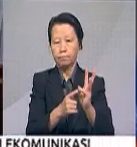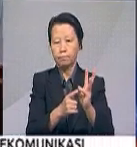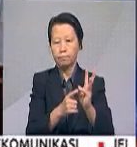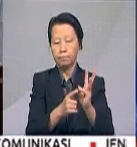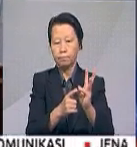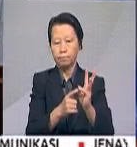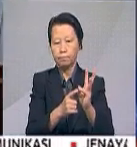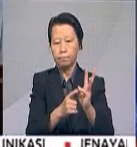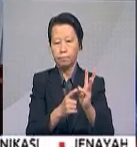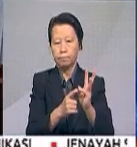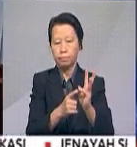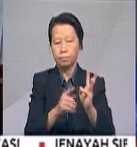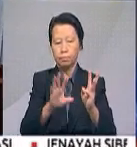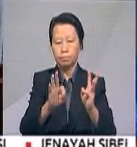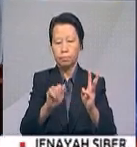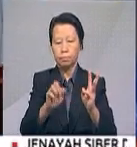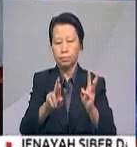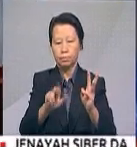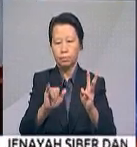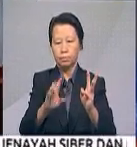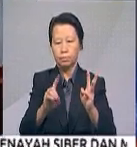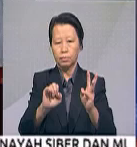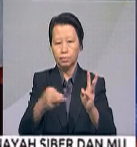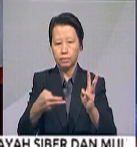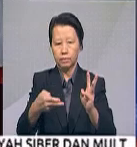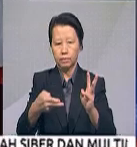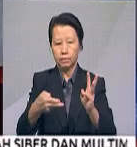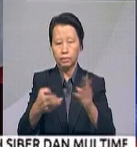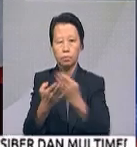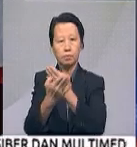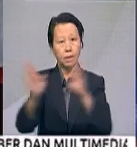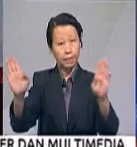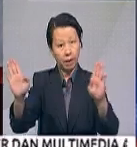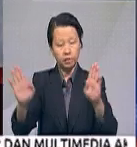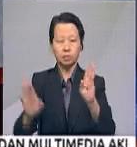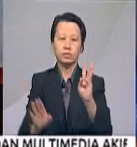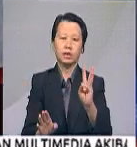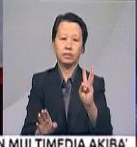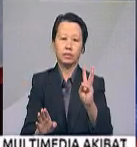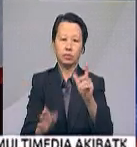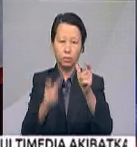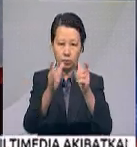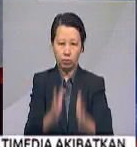Dan yang keenam, Farida Aryani binti Abdul Ghaffar, Bebas.